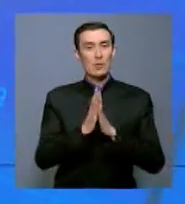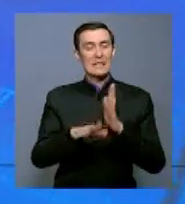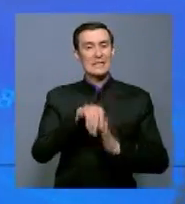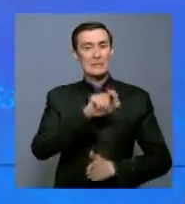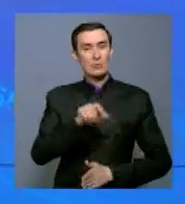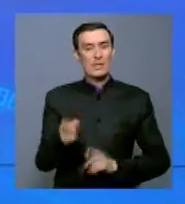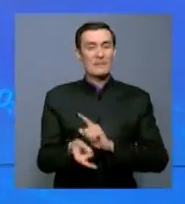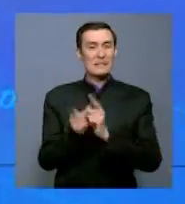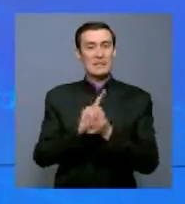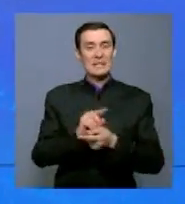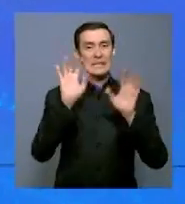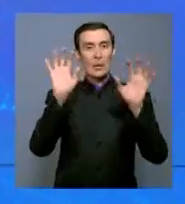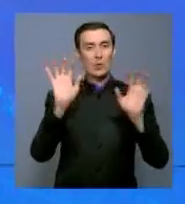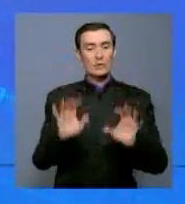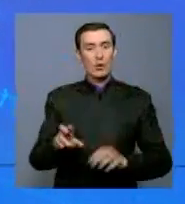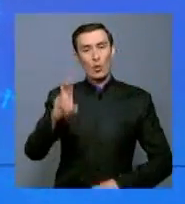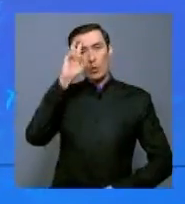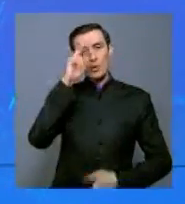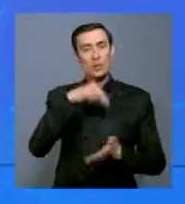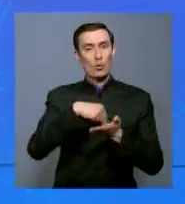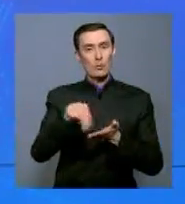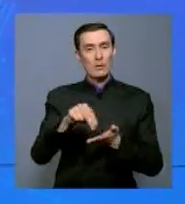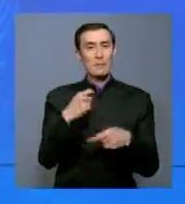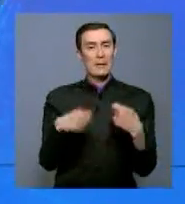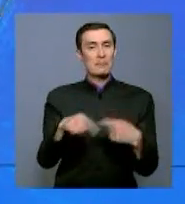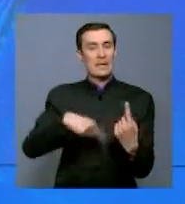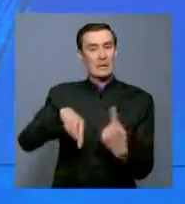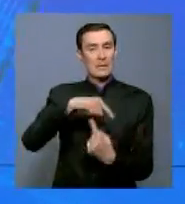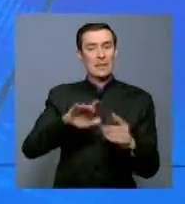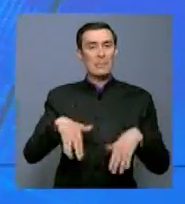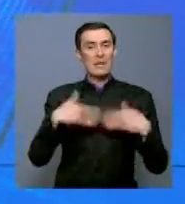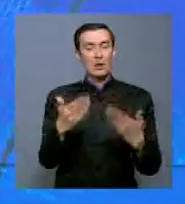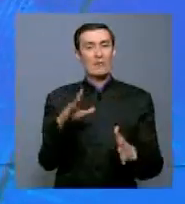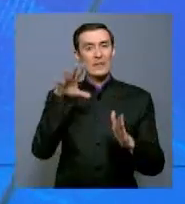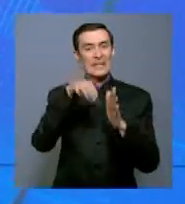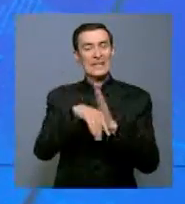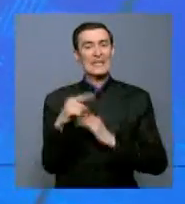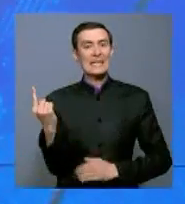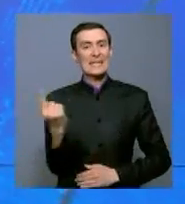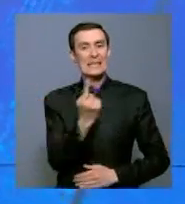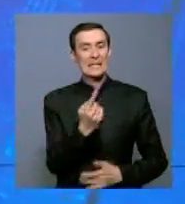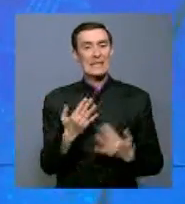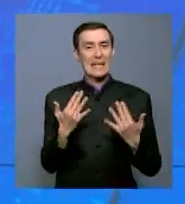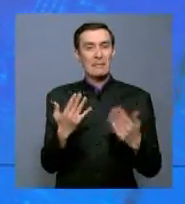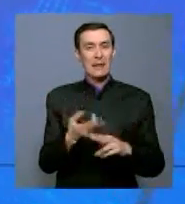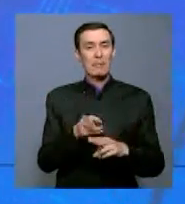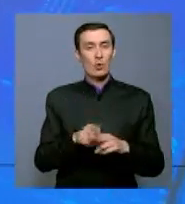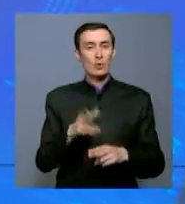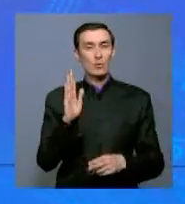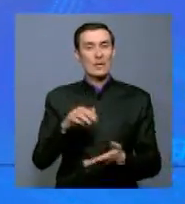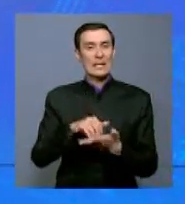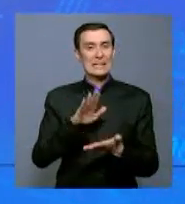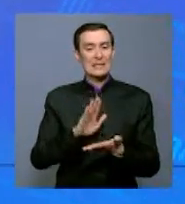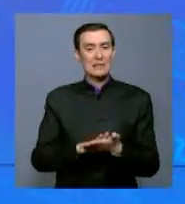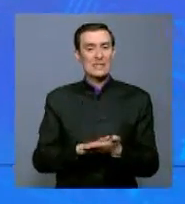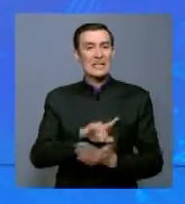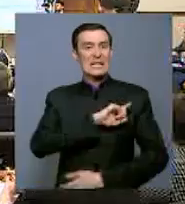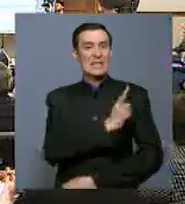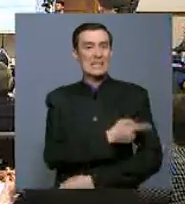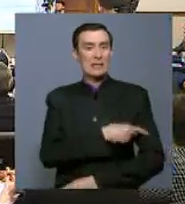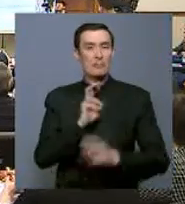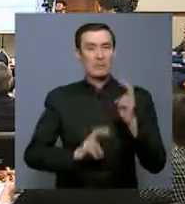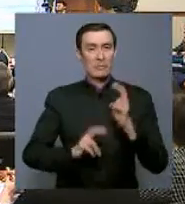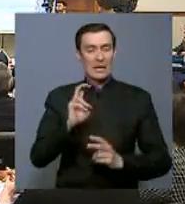депутатов изменить законодательство о госзакупках. Предприниматели предлагают внедрить единые требования, по которым будет оцениваться потенциал